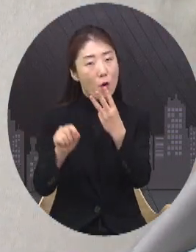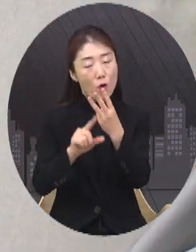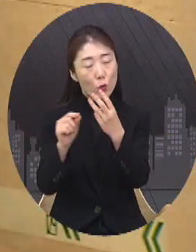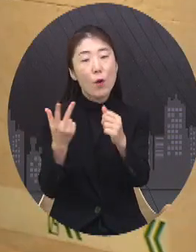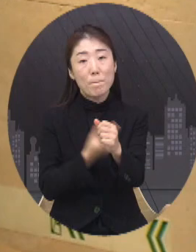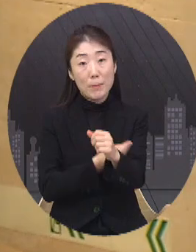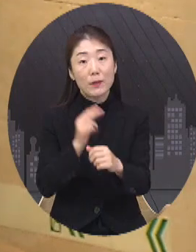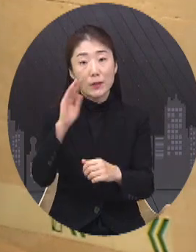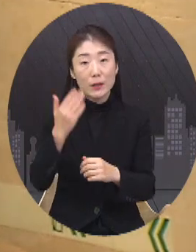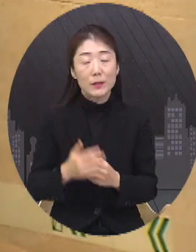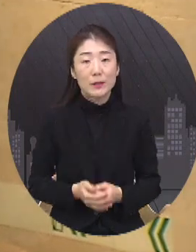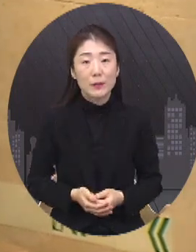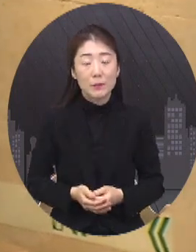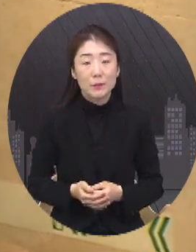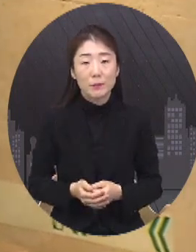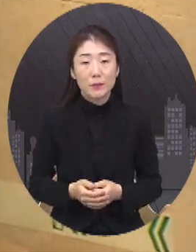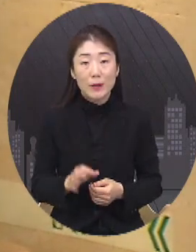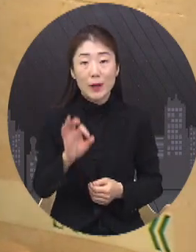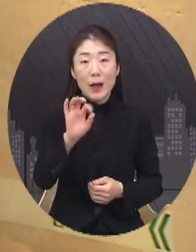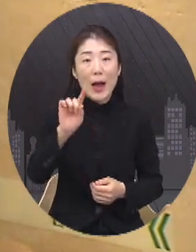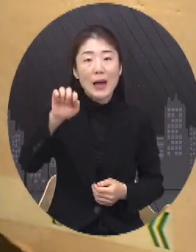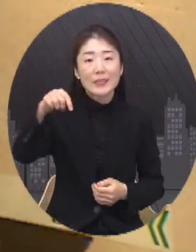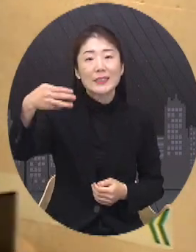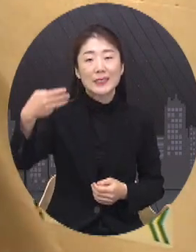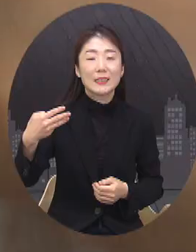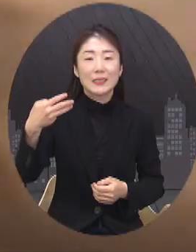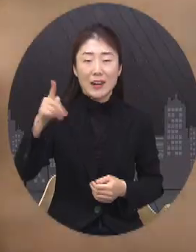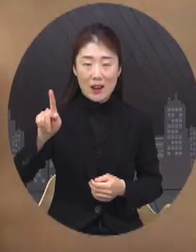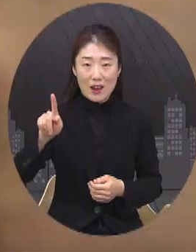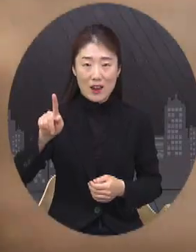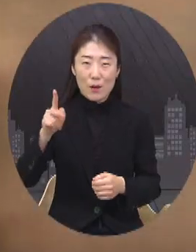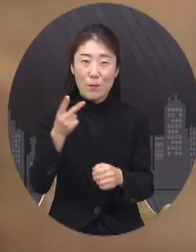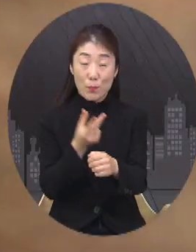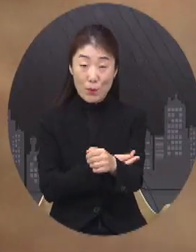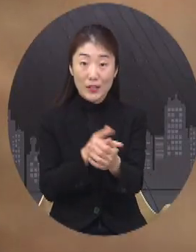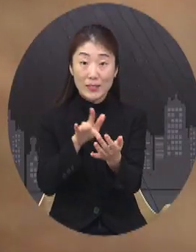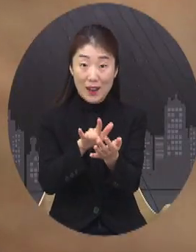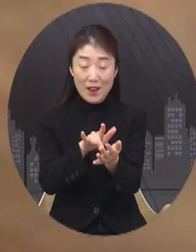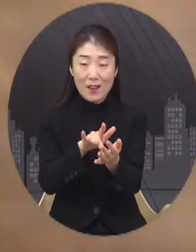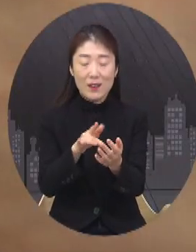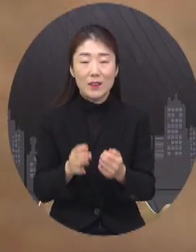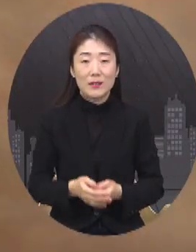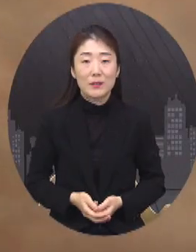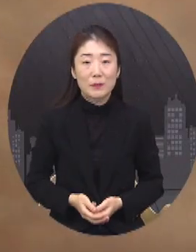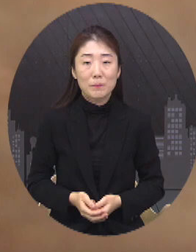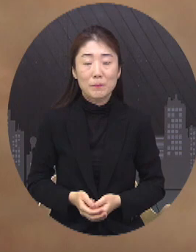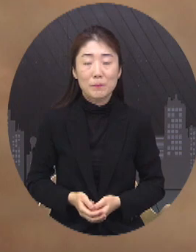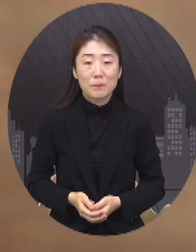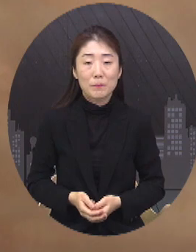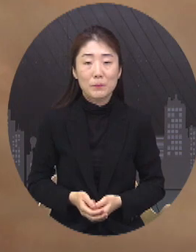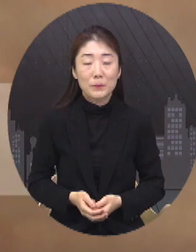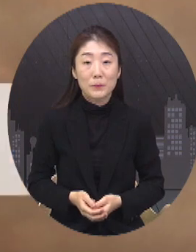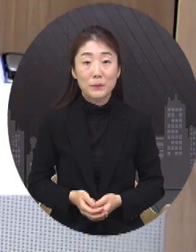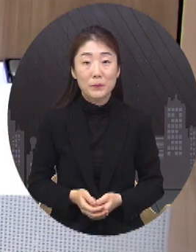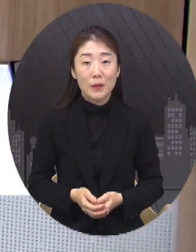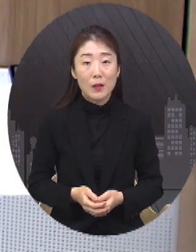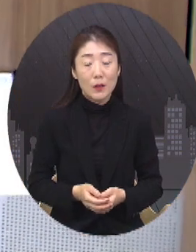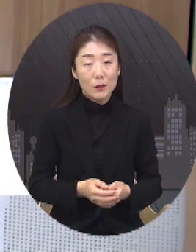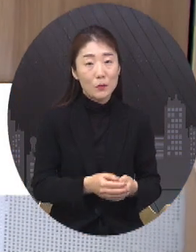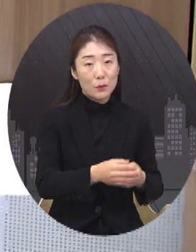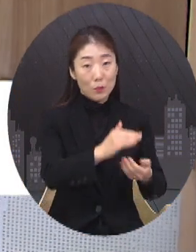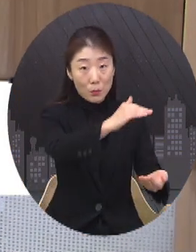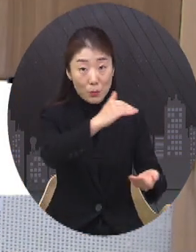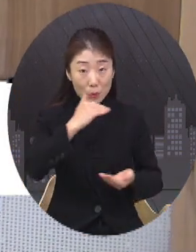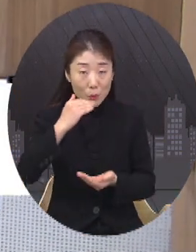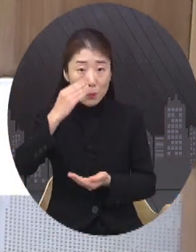봤습니다 모두 아스트라제네카 백신으로 접종 전 백신을 확보하기 얘깁니다 백신 수급 상황이 원활